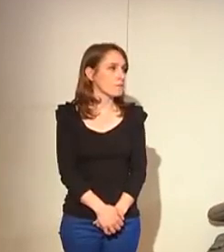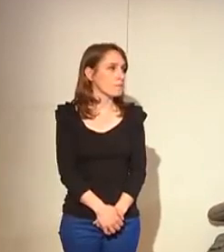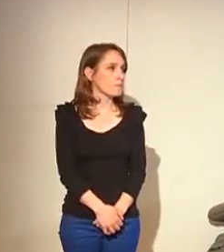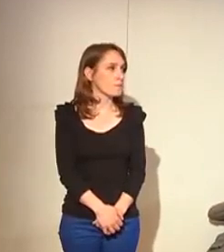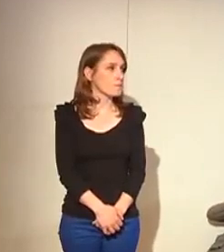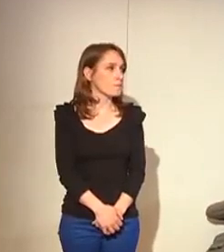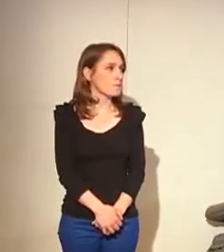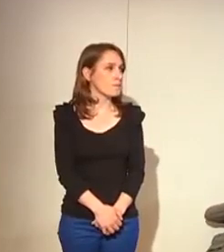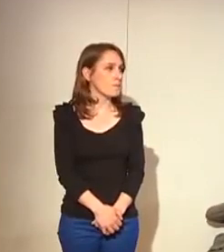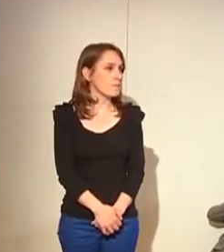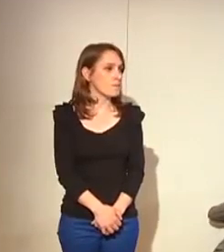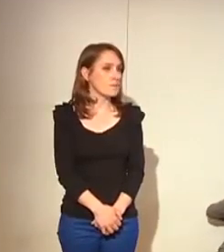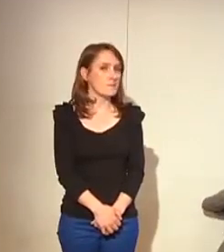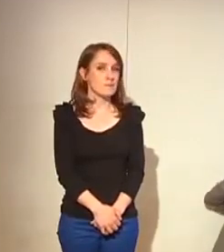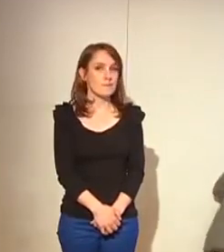ai